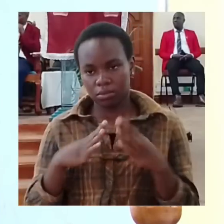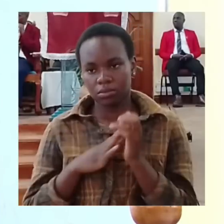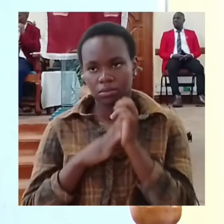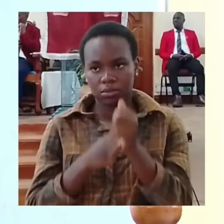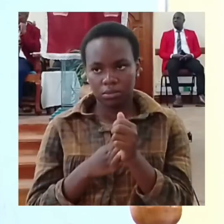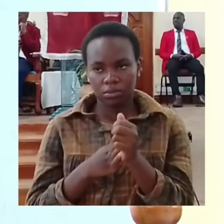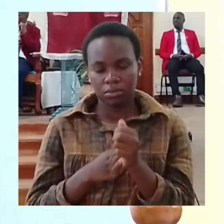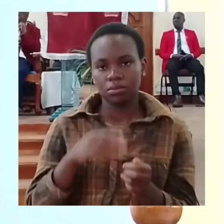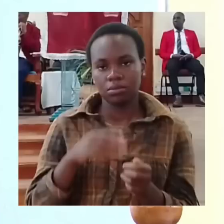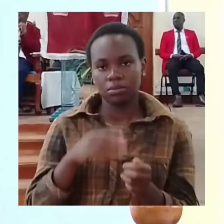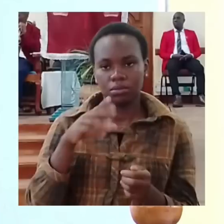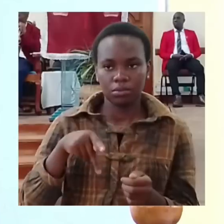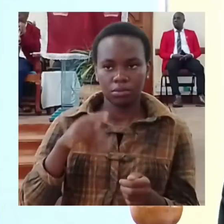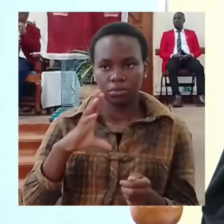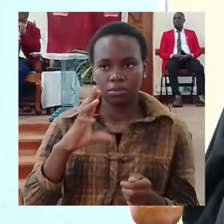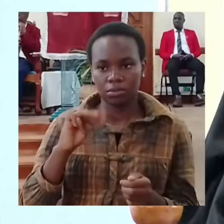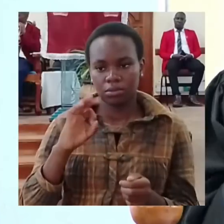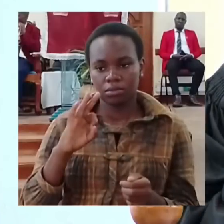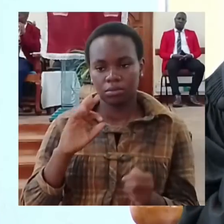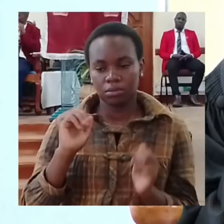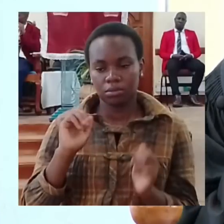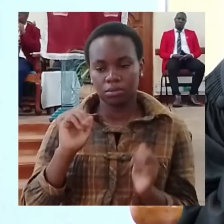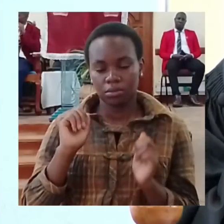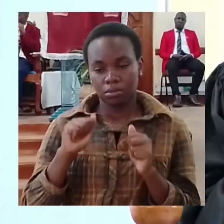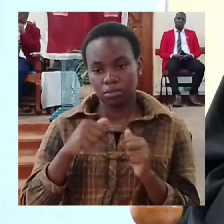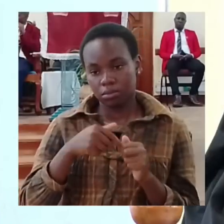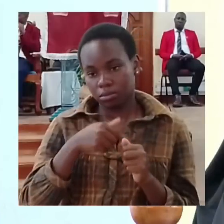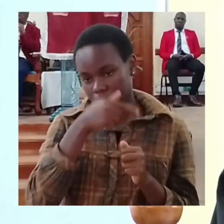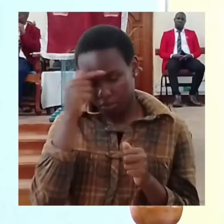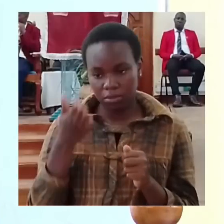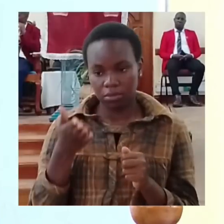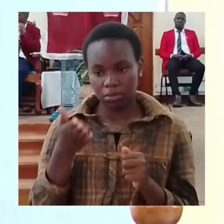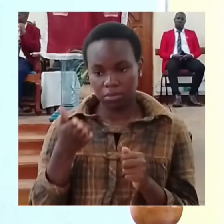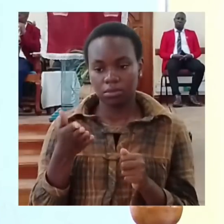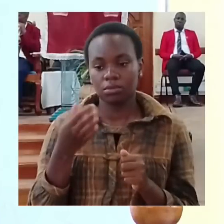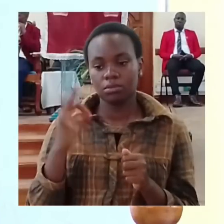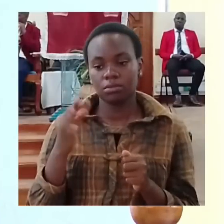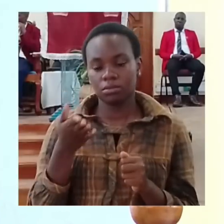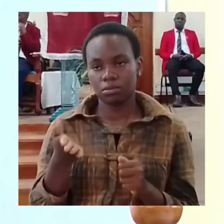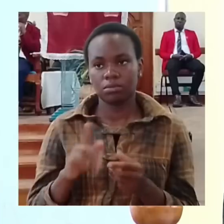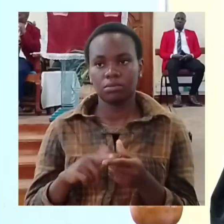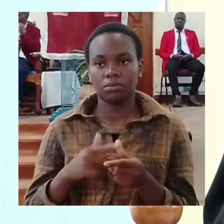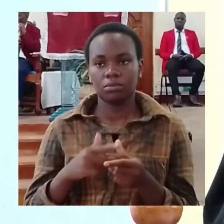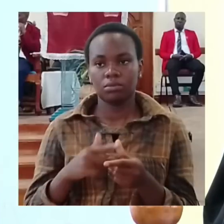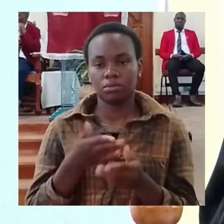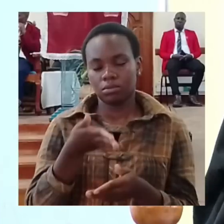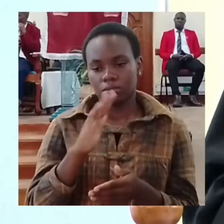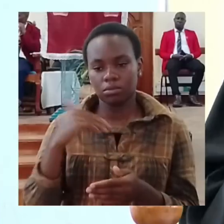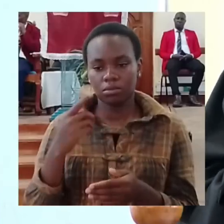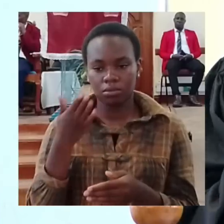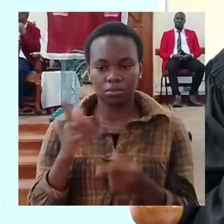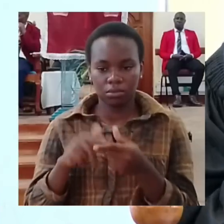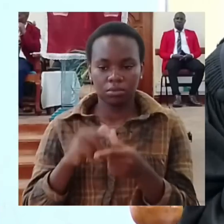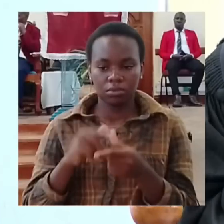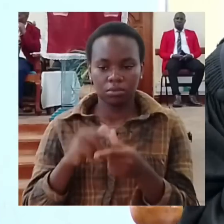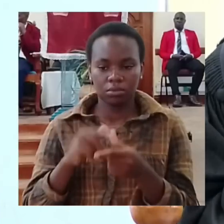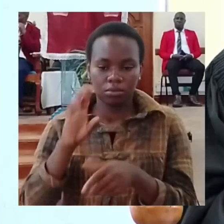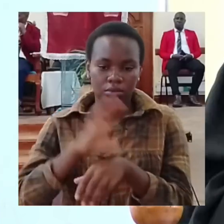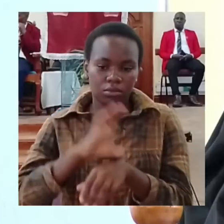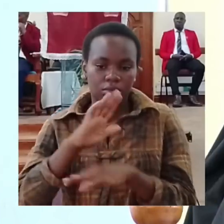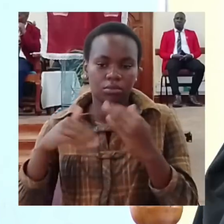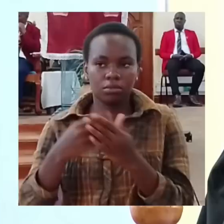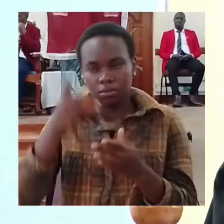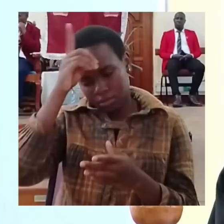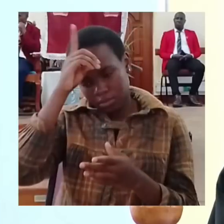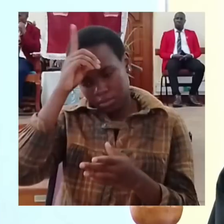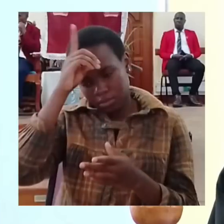ũyũ. Because we are available for God. May God make us available. Na to kanitha-inĩ, ona matũũra-inĩ